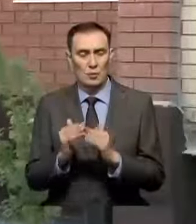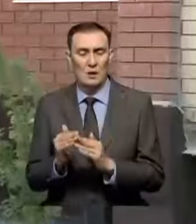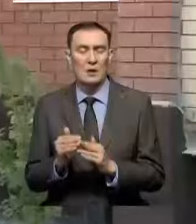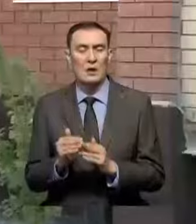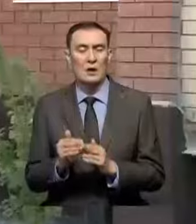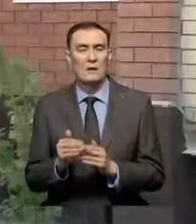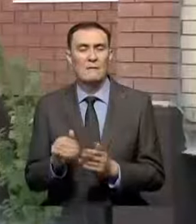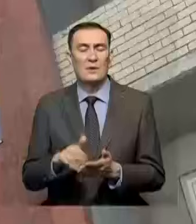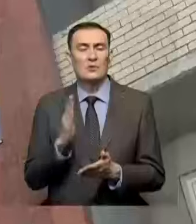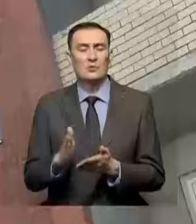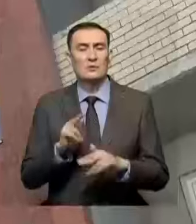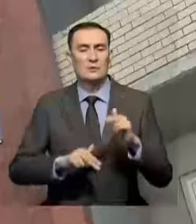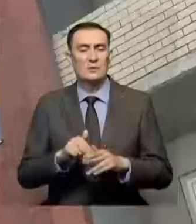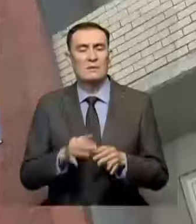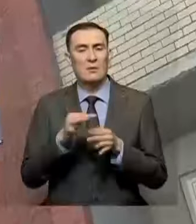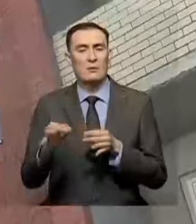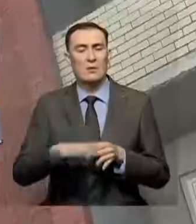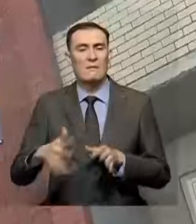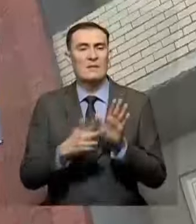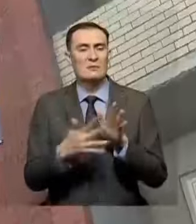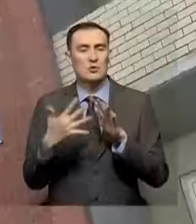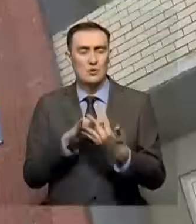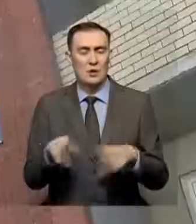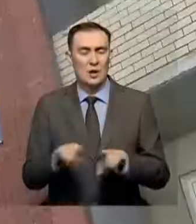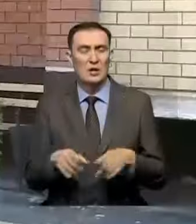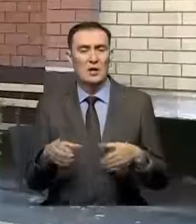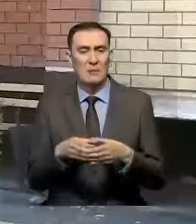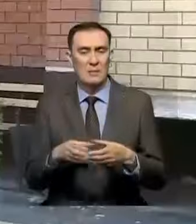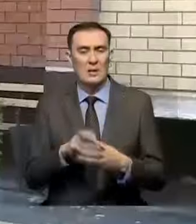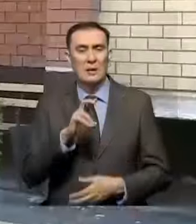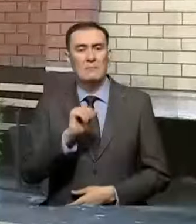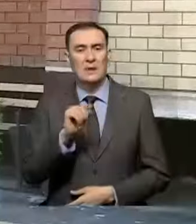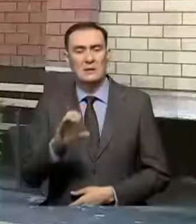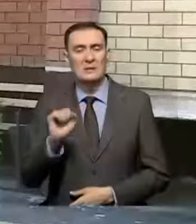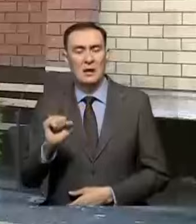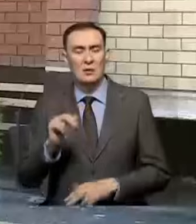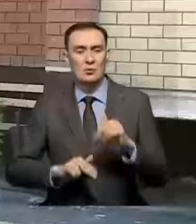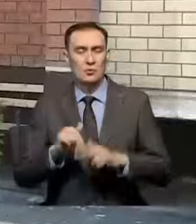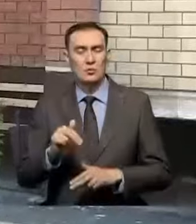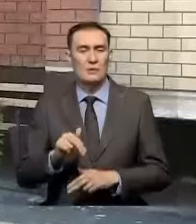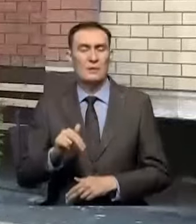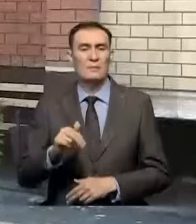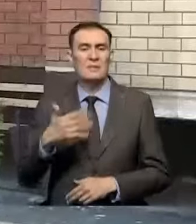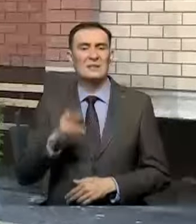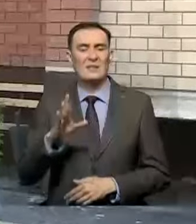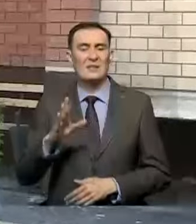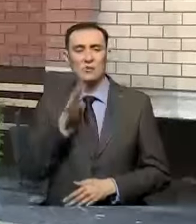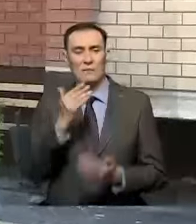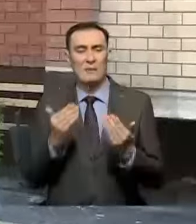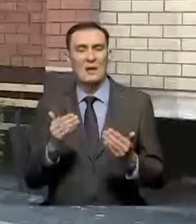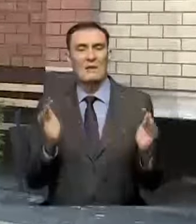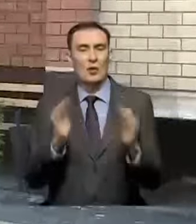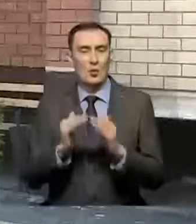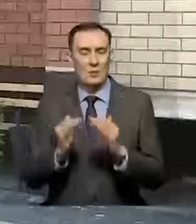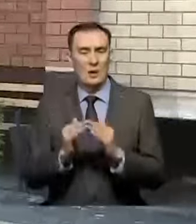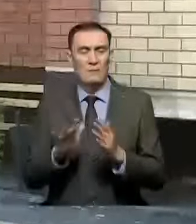их строится в отдаленных районах, в общем, в 8 селах. Также компания «Базиса» ведется строительство 50-квартирного современного жилого